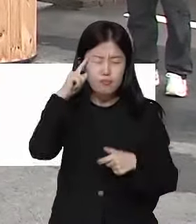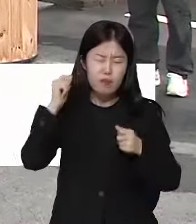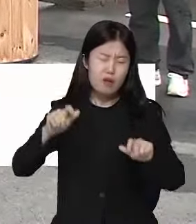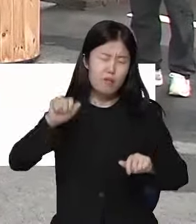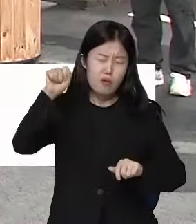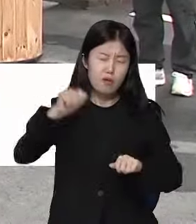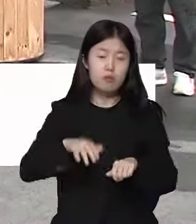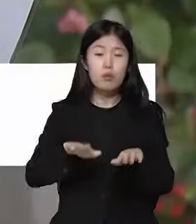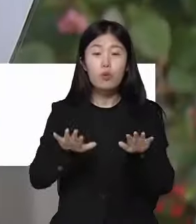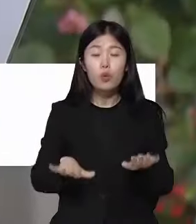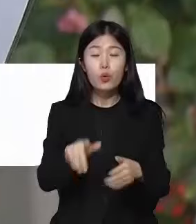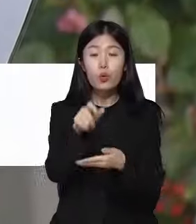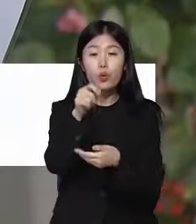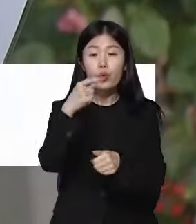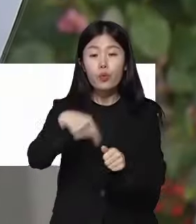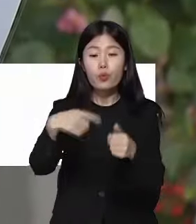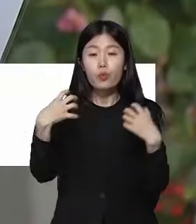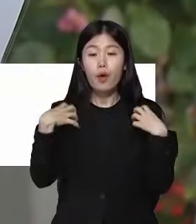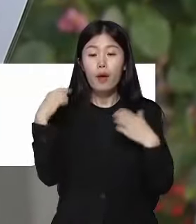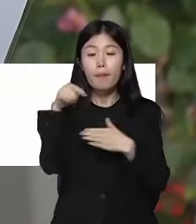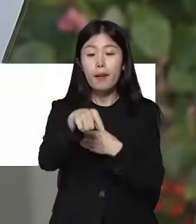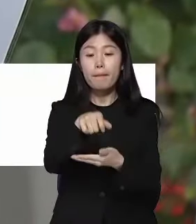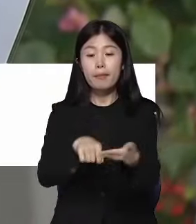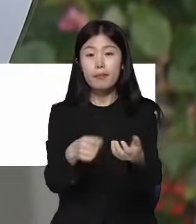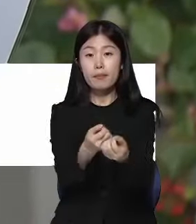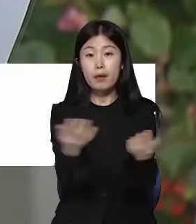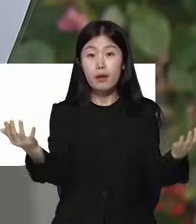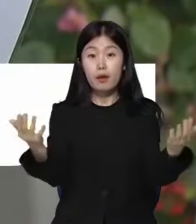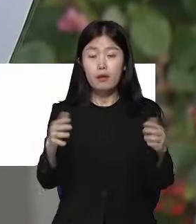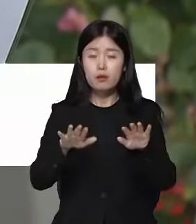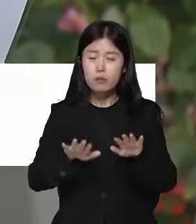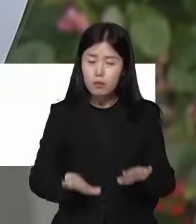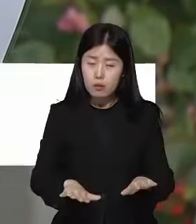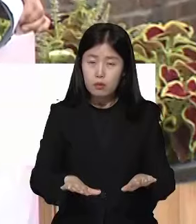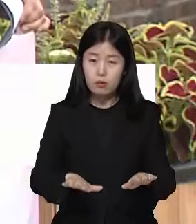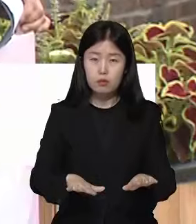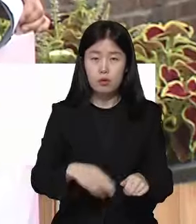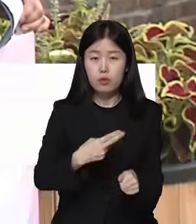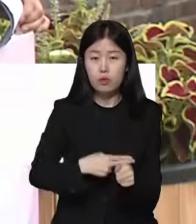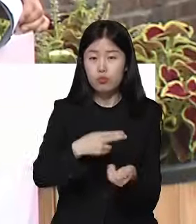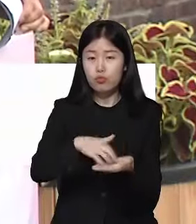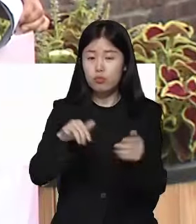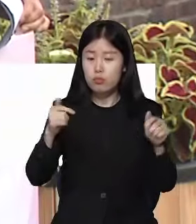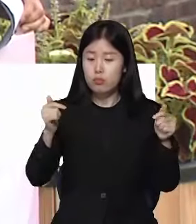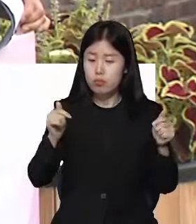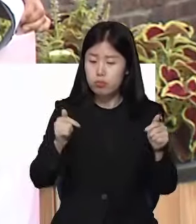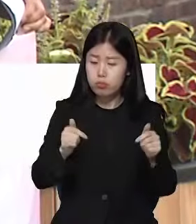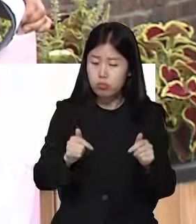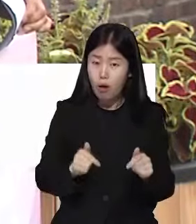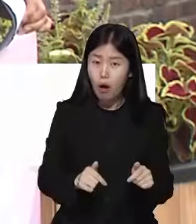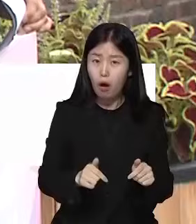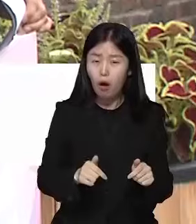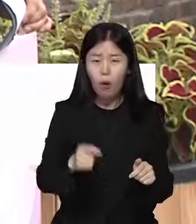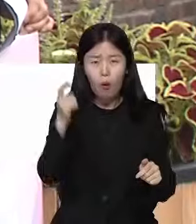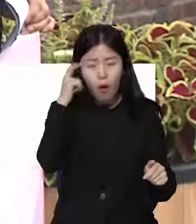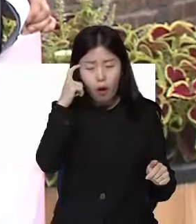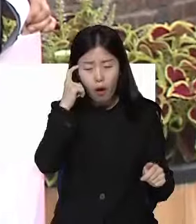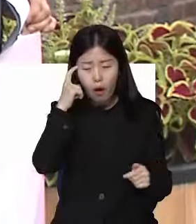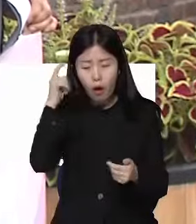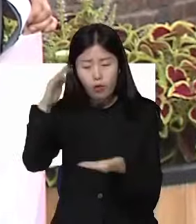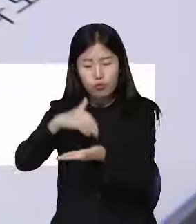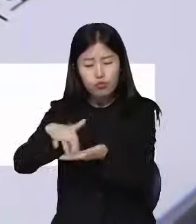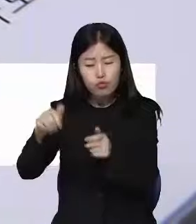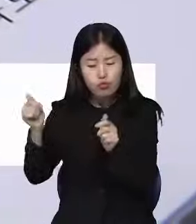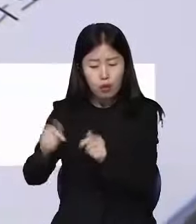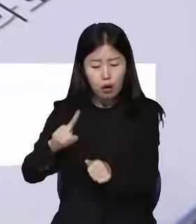광주지부는 광주시 교육청 앞에서 기자회견을 열고 지속적으로 줄어드는 교사 정원에 대해 감소하는 학생 수대로 교사